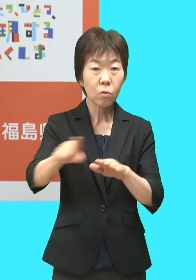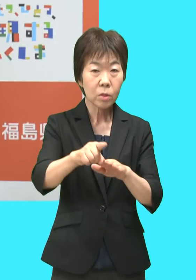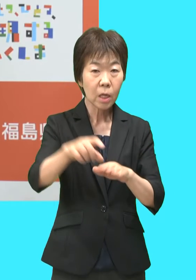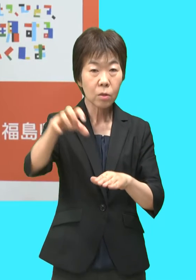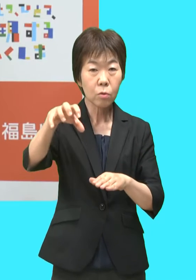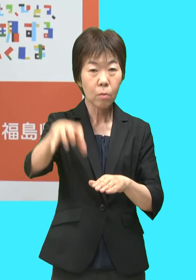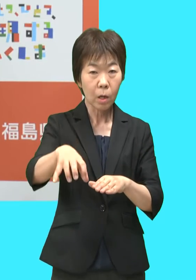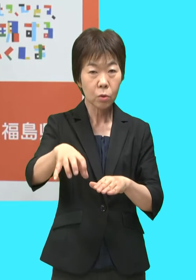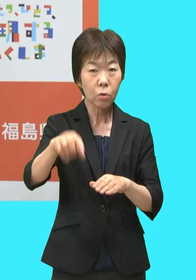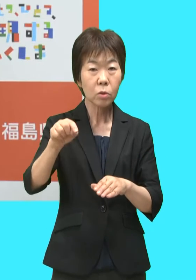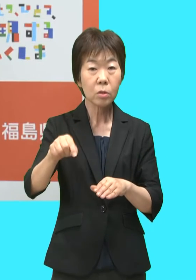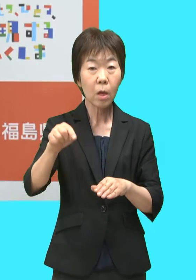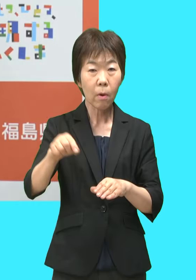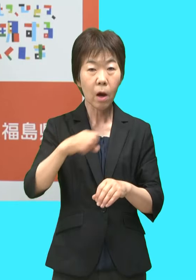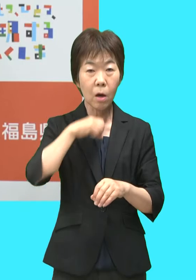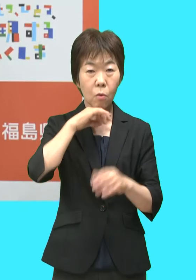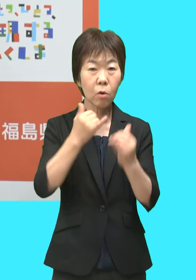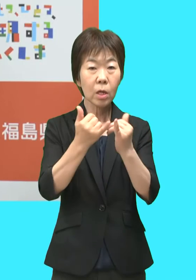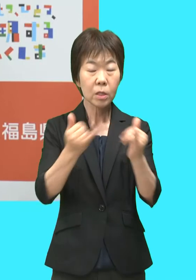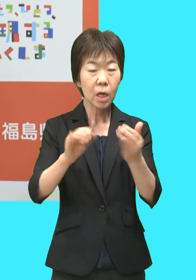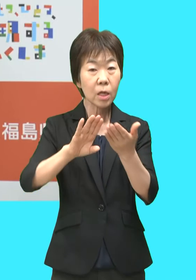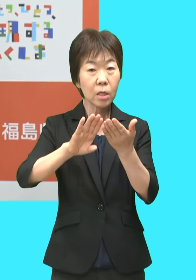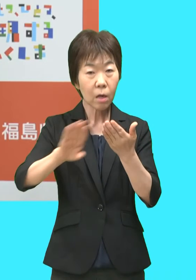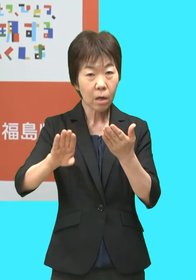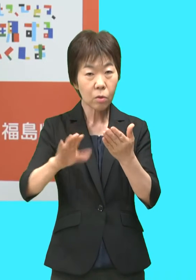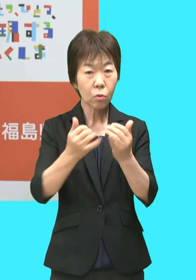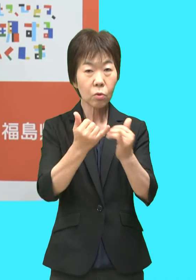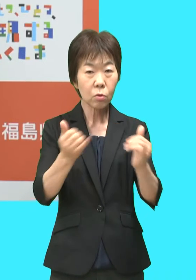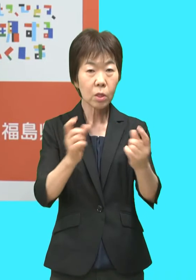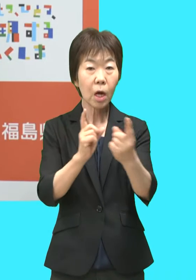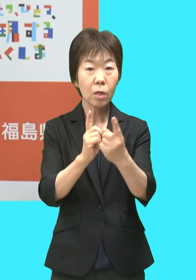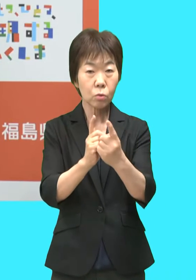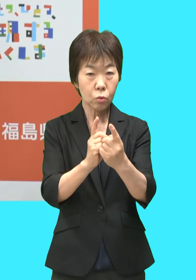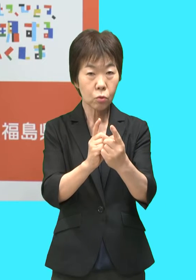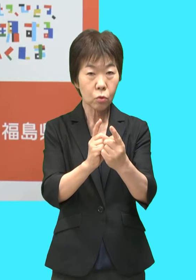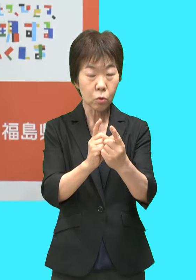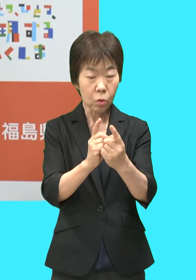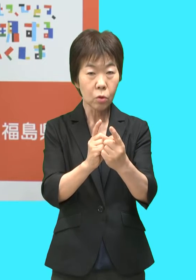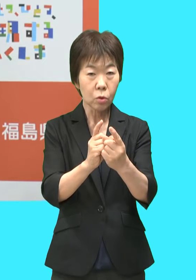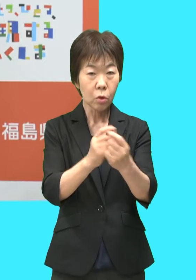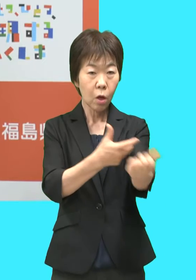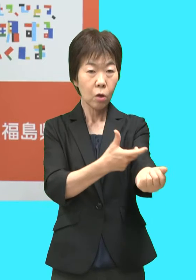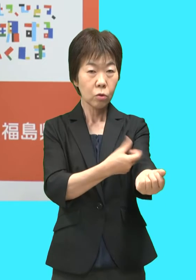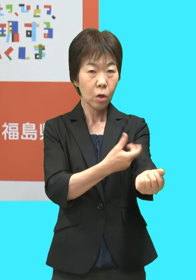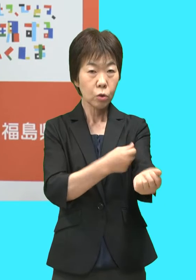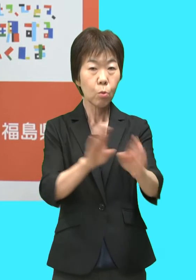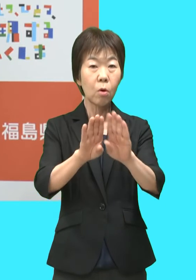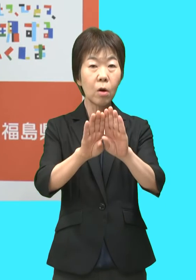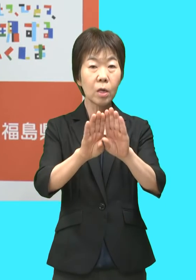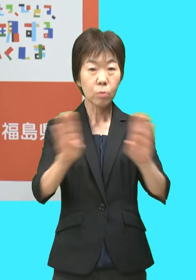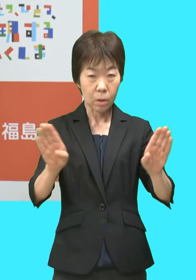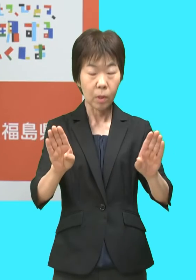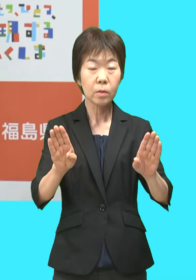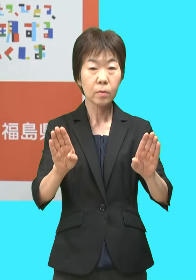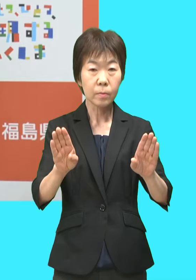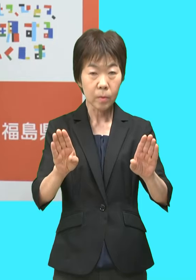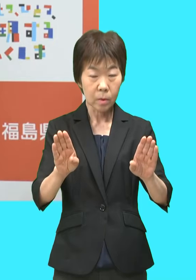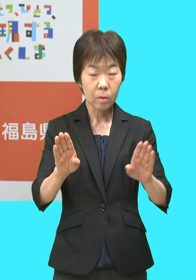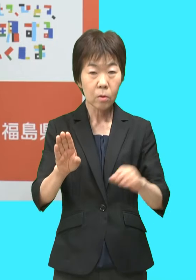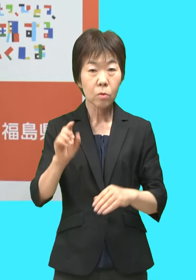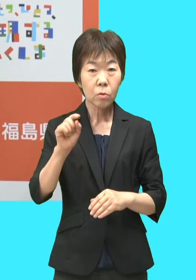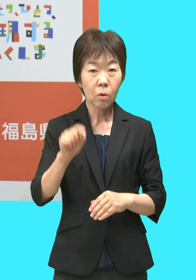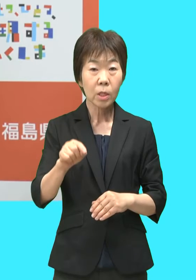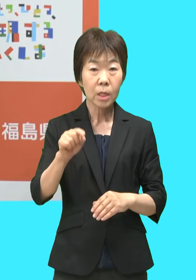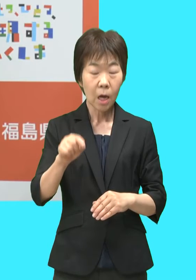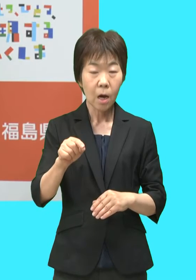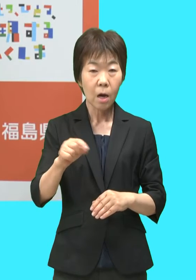においては高齢者以外の方々に対する接種もすでに始まっています。で、こういったです